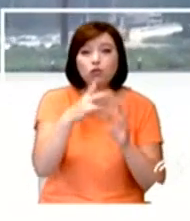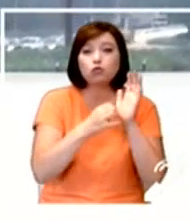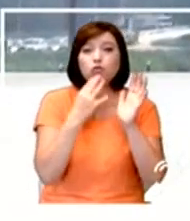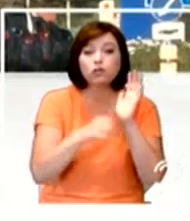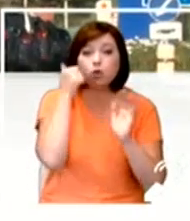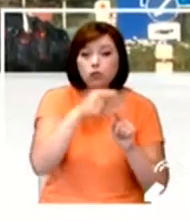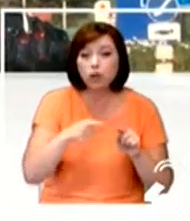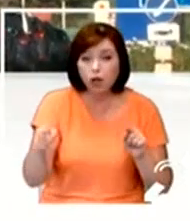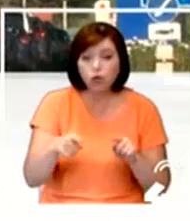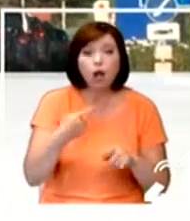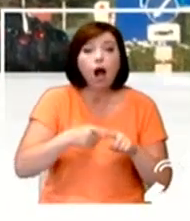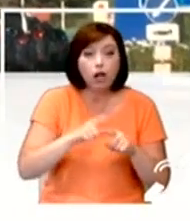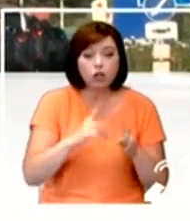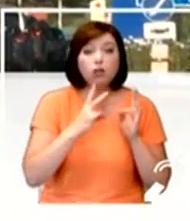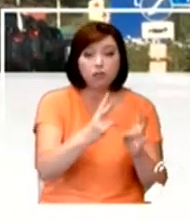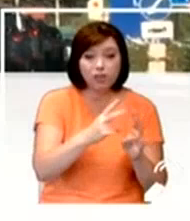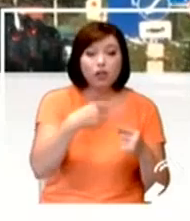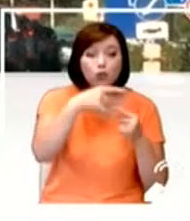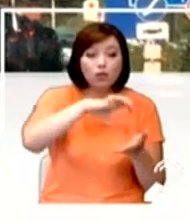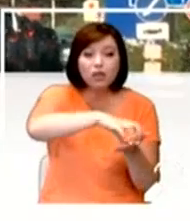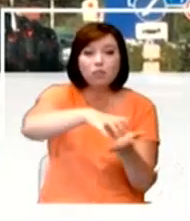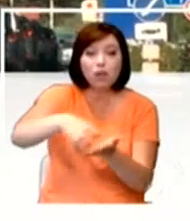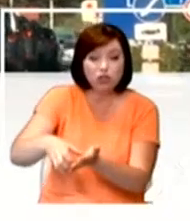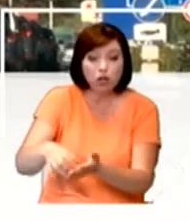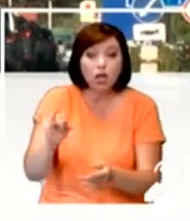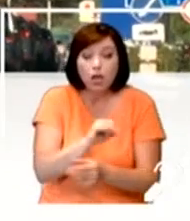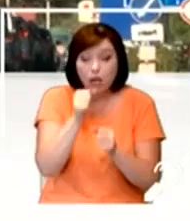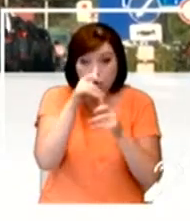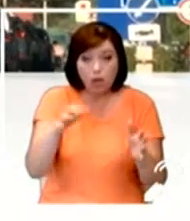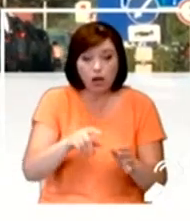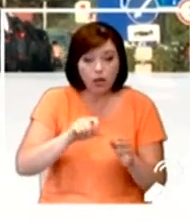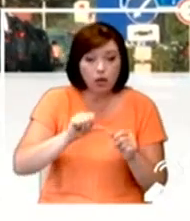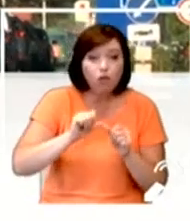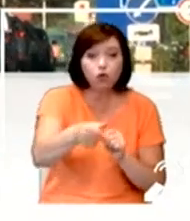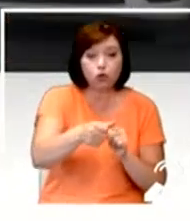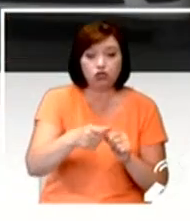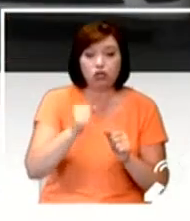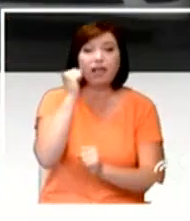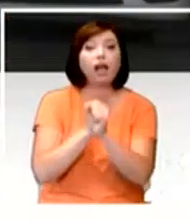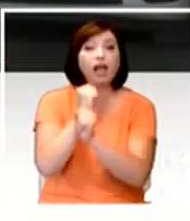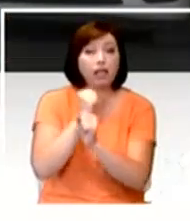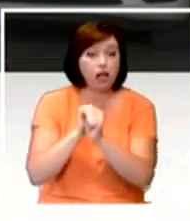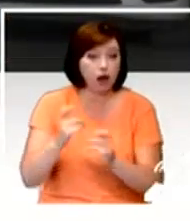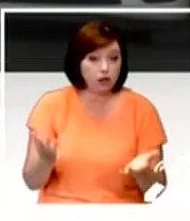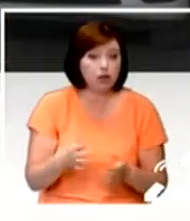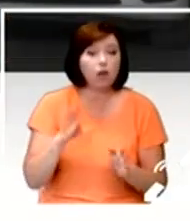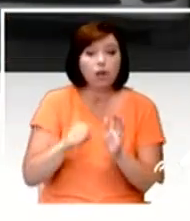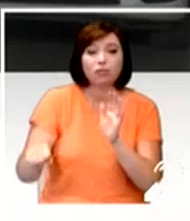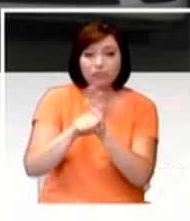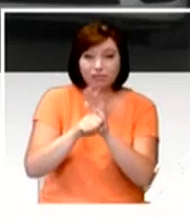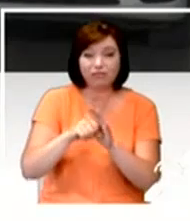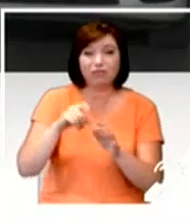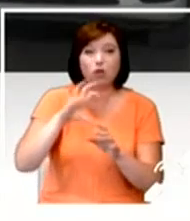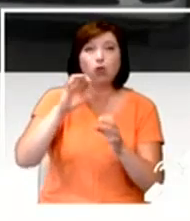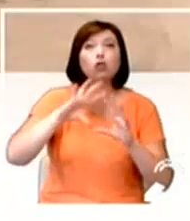alimentează unele încăperi auxiliare din postul Vamal, ceea ce nu permitea pornirea generatoarelor. Cablurile au fost deconectate de la sistemul comun,